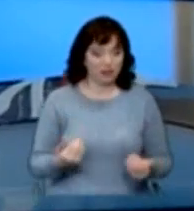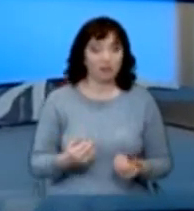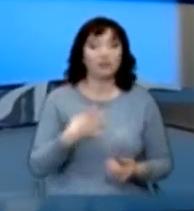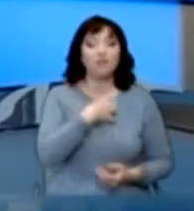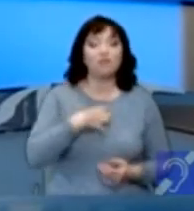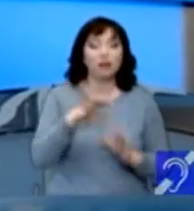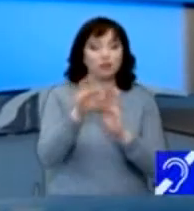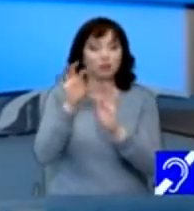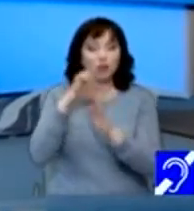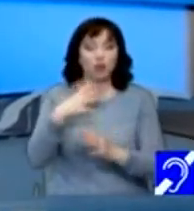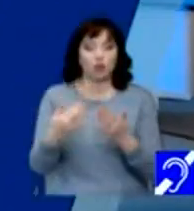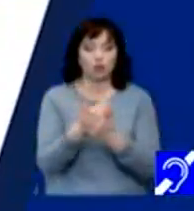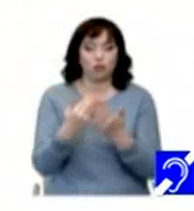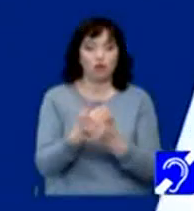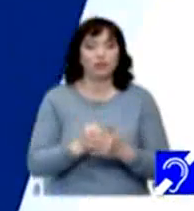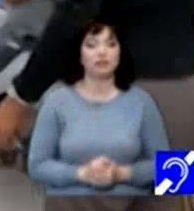ediției.